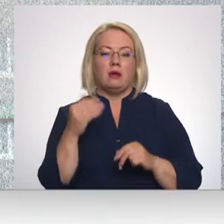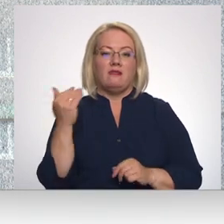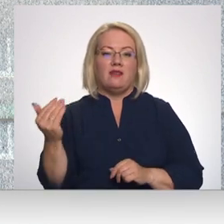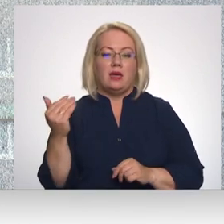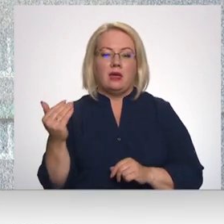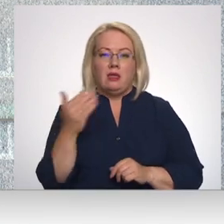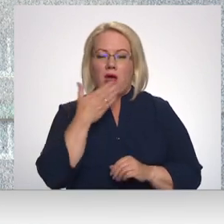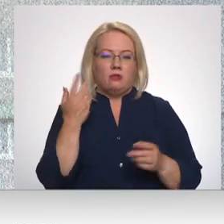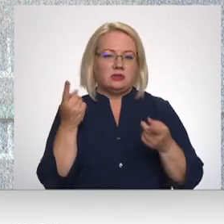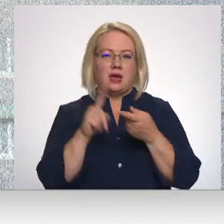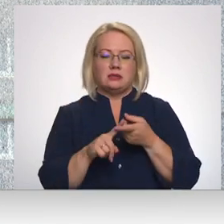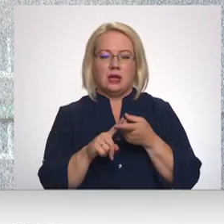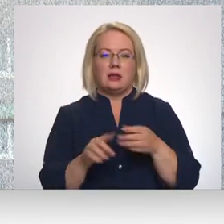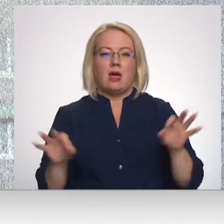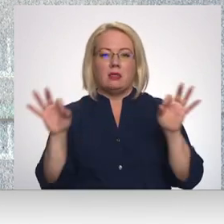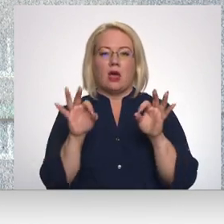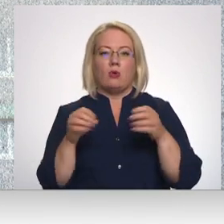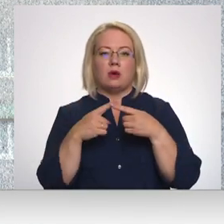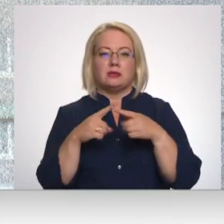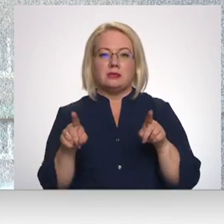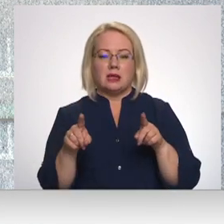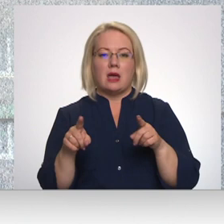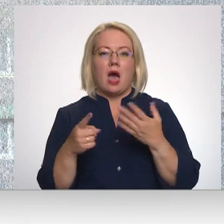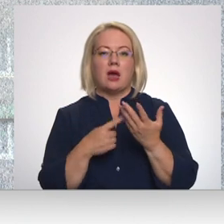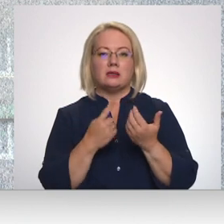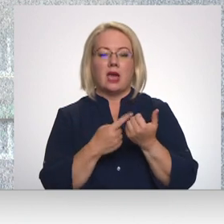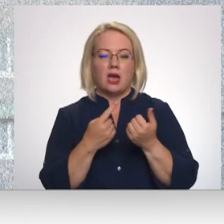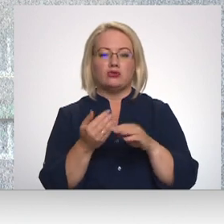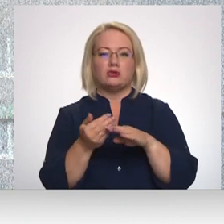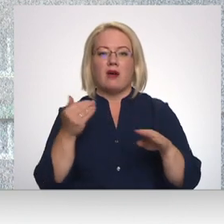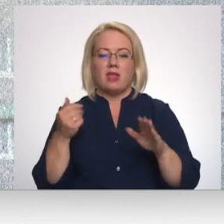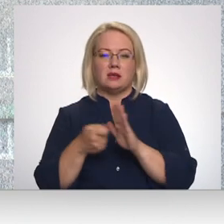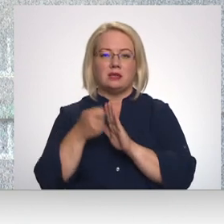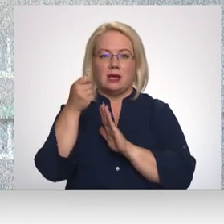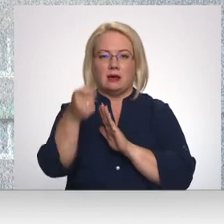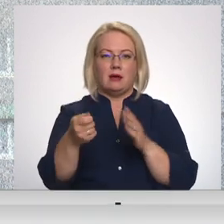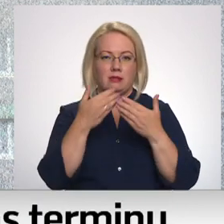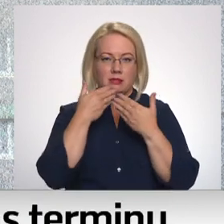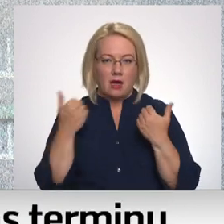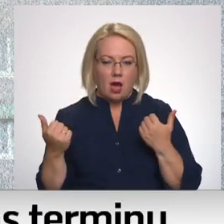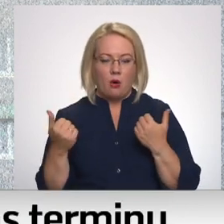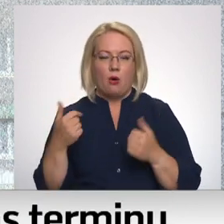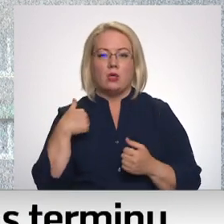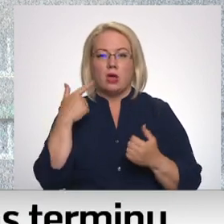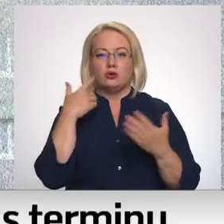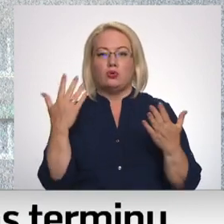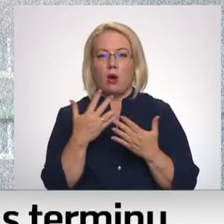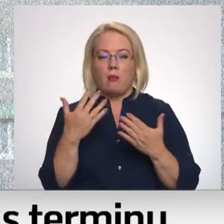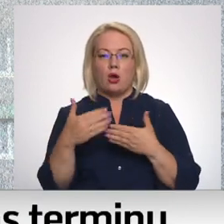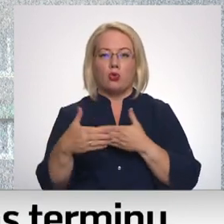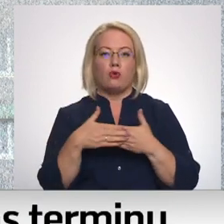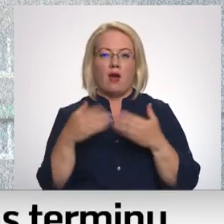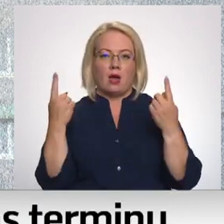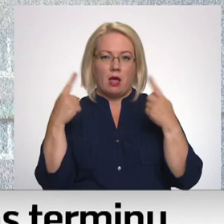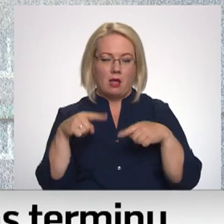viņa nav saistīta ar neko citu, tikai atskaišu savlaicīgu nenodošanu. Tā kā es domāju, kad viņš tuvākā